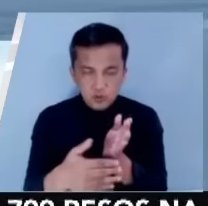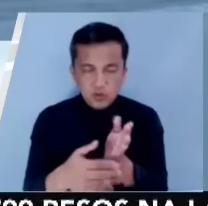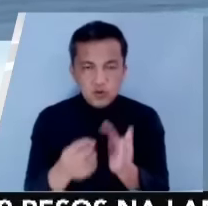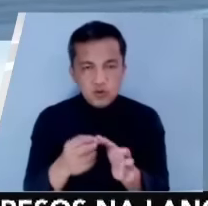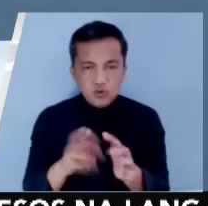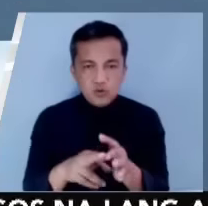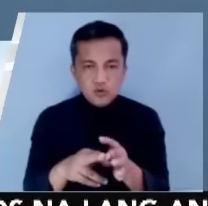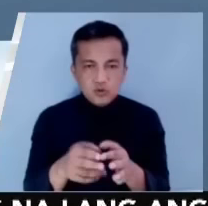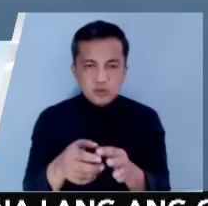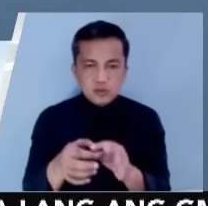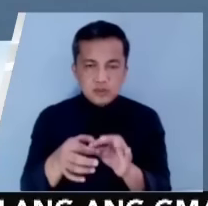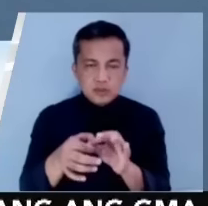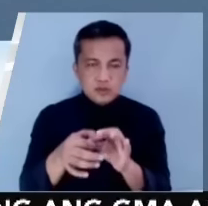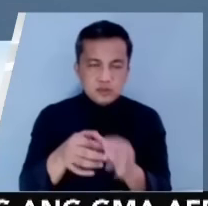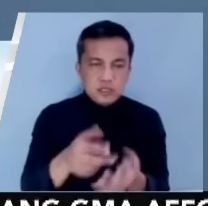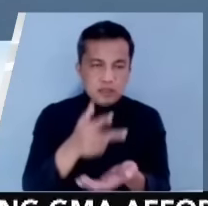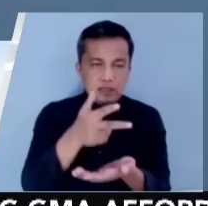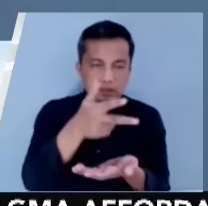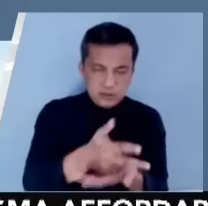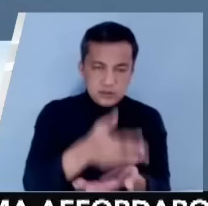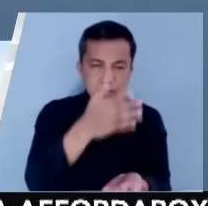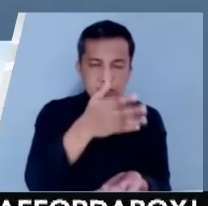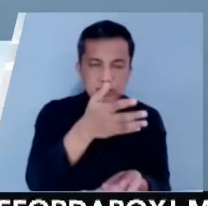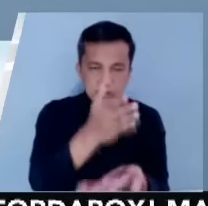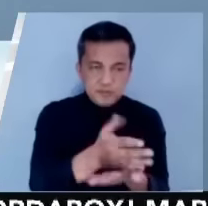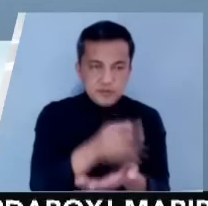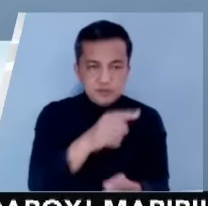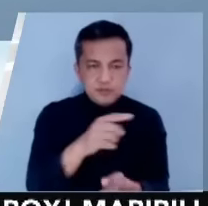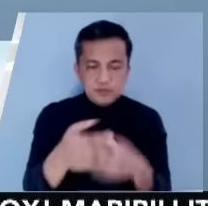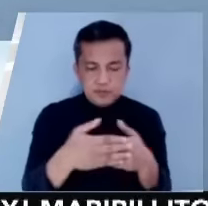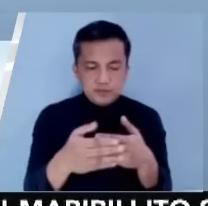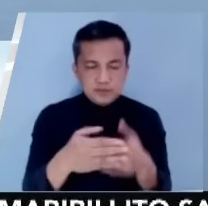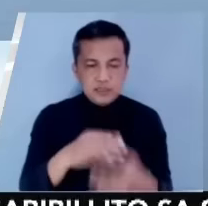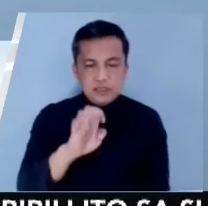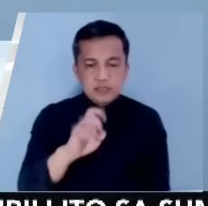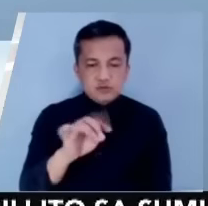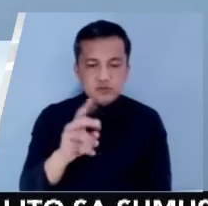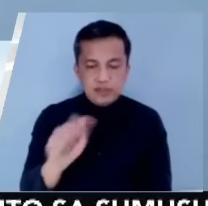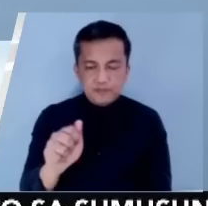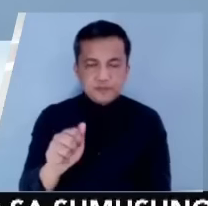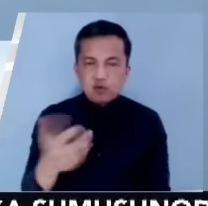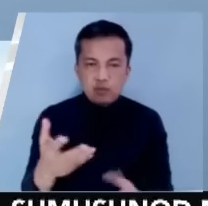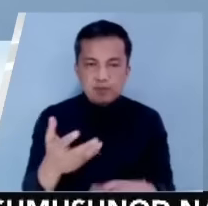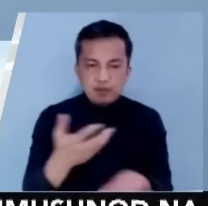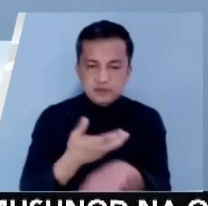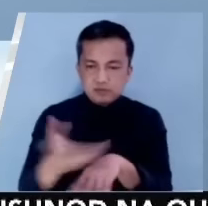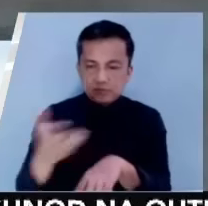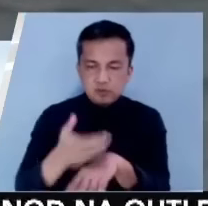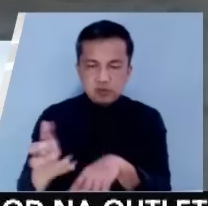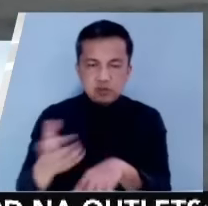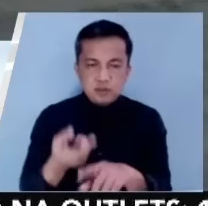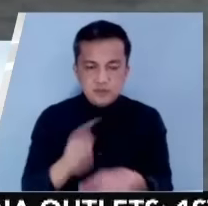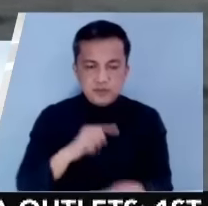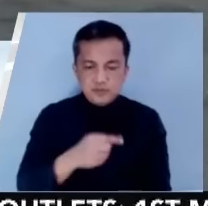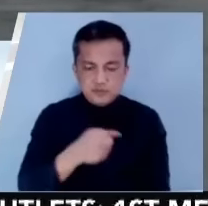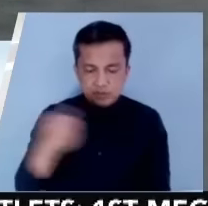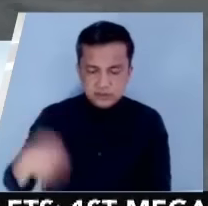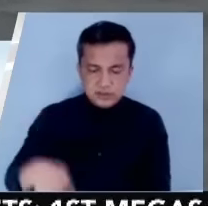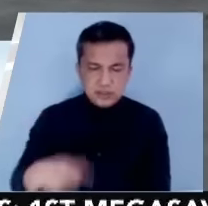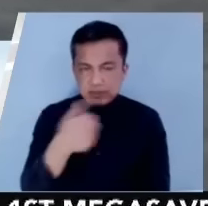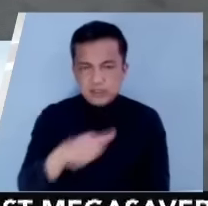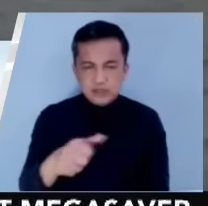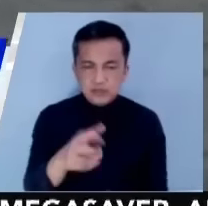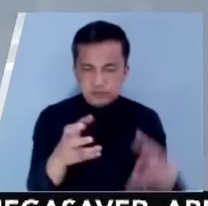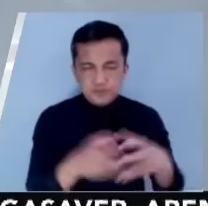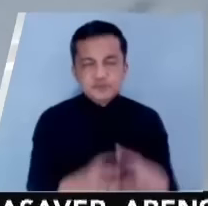na. Pero malapit raw ito sa Escoda Shoal. Wala pa raw itong nararanasang harassment mula sa barko ng China o anumang puwersa.